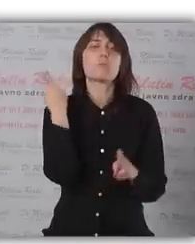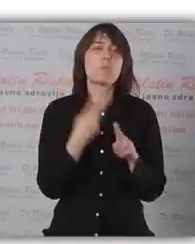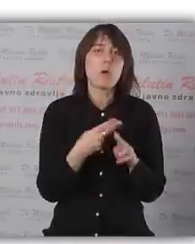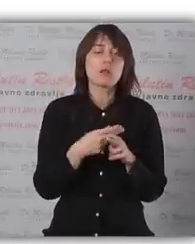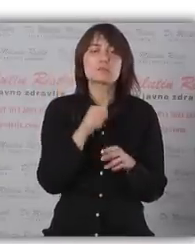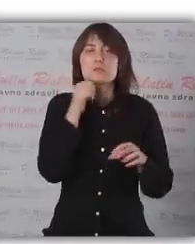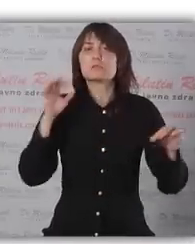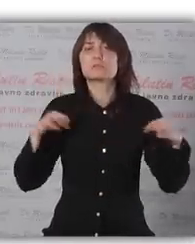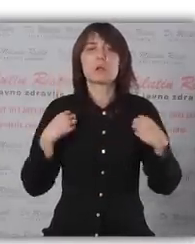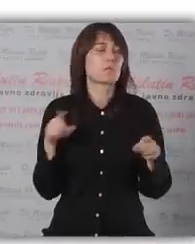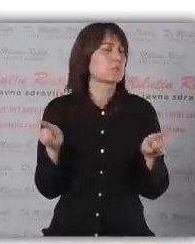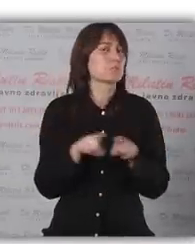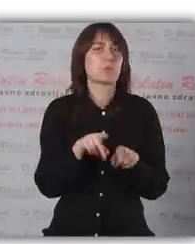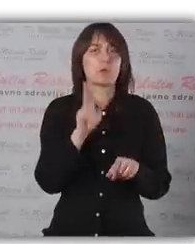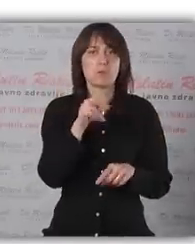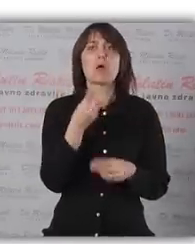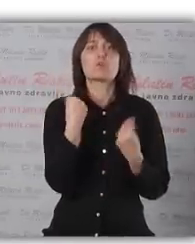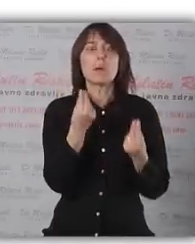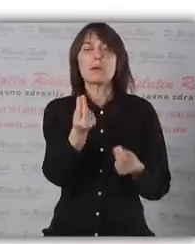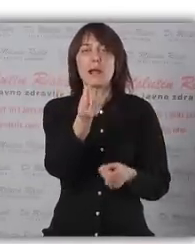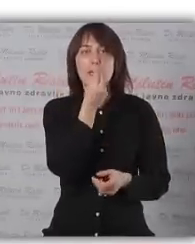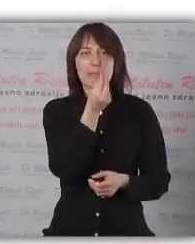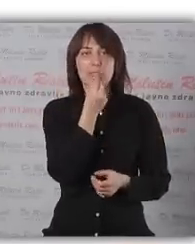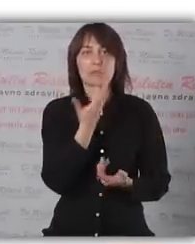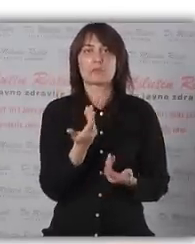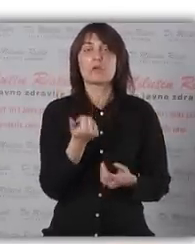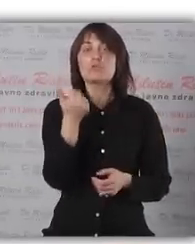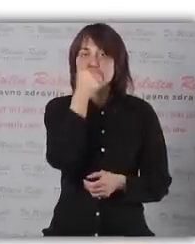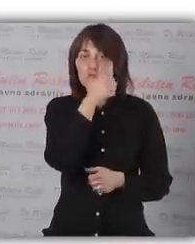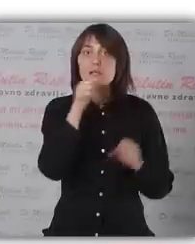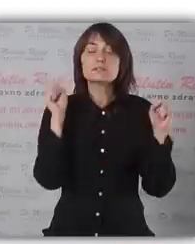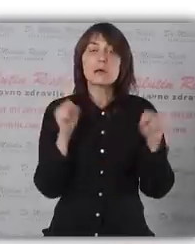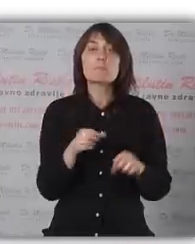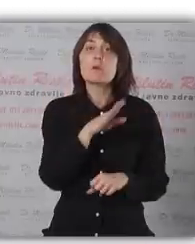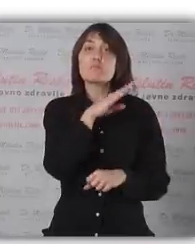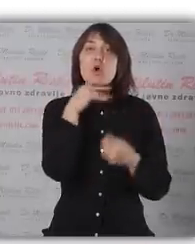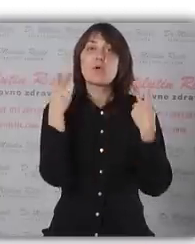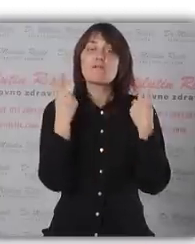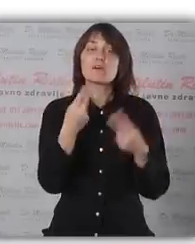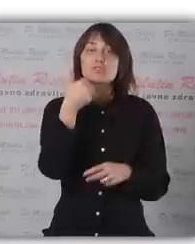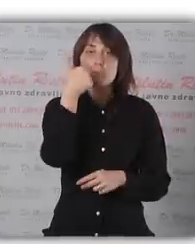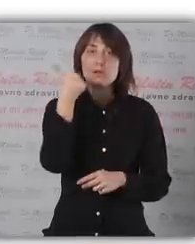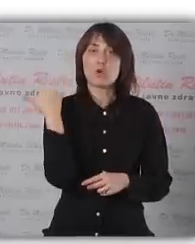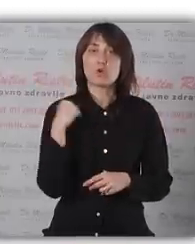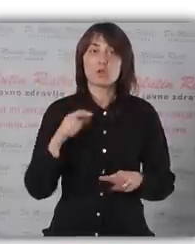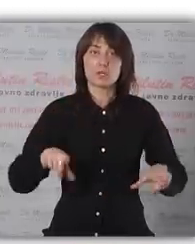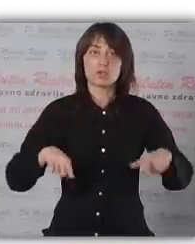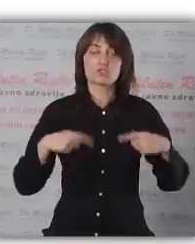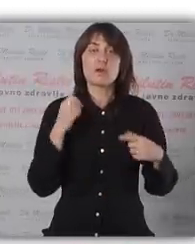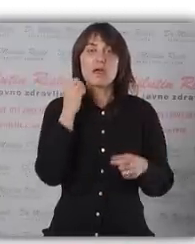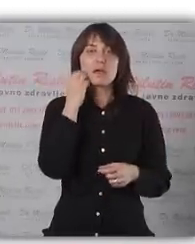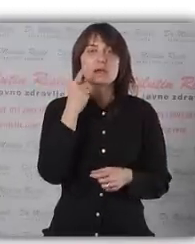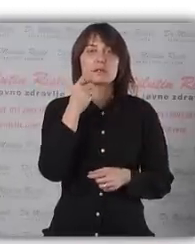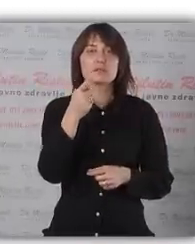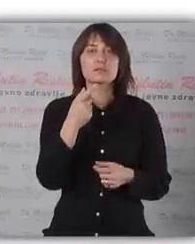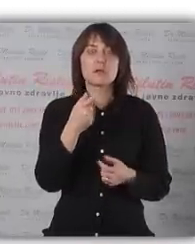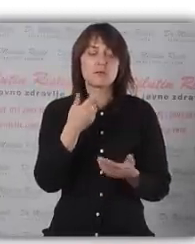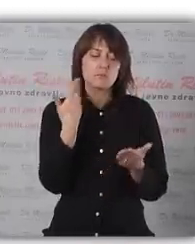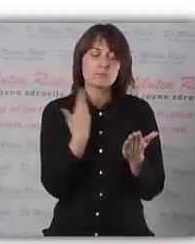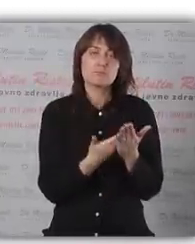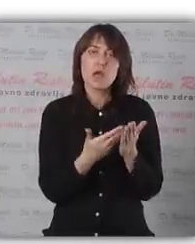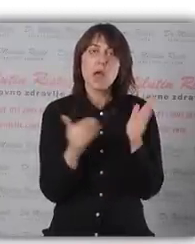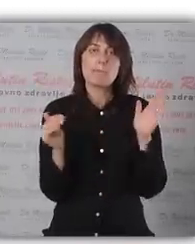apetita i kad su bolesne i kad su zdrave. Oni stalno imaju dobar apetit, što je zapravo jako važno u toj prvoj godini života kad su nam